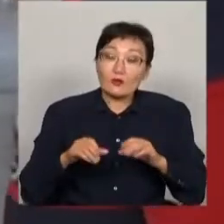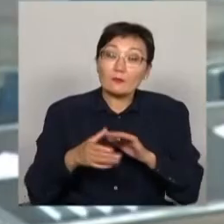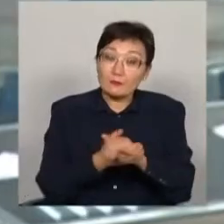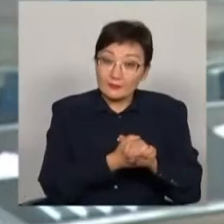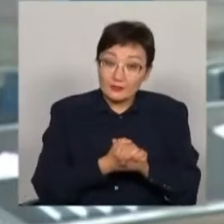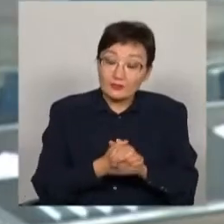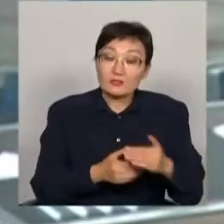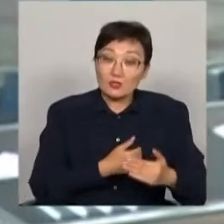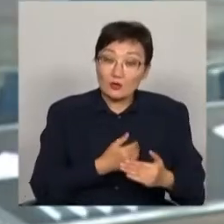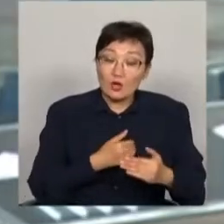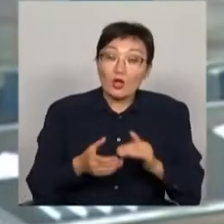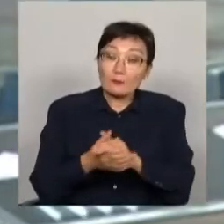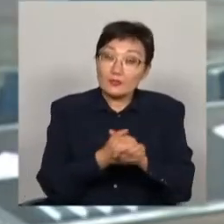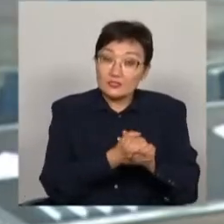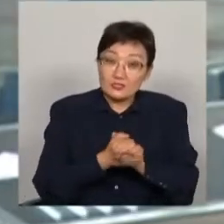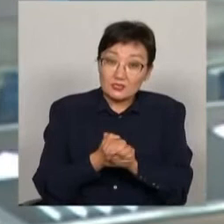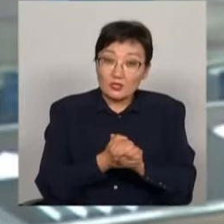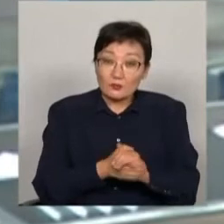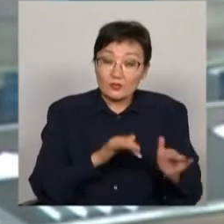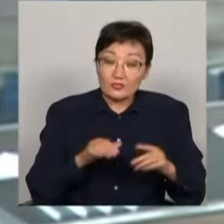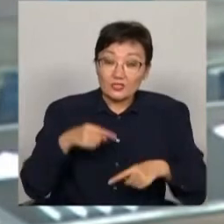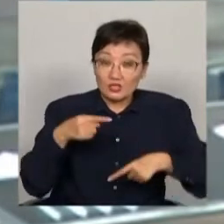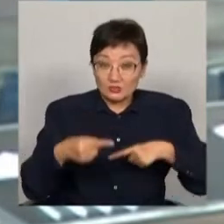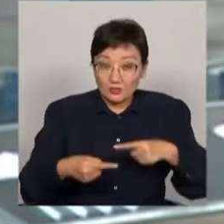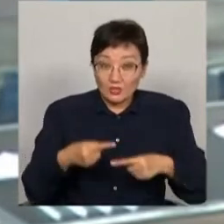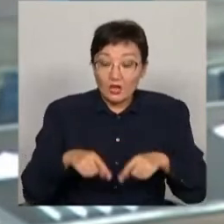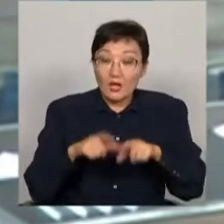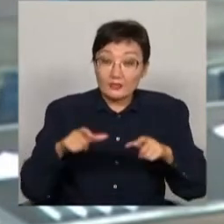osı bebitçilik marşı arkalı, şeru arkalı